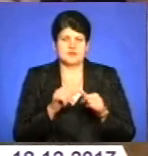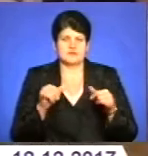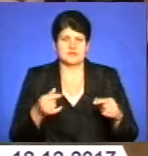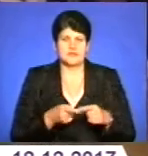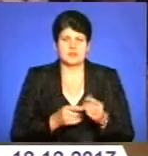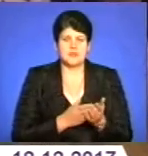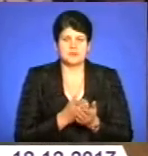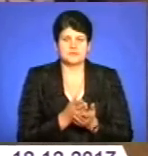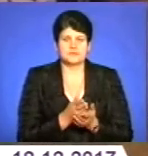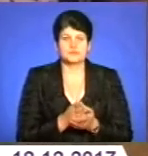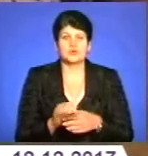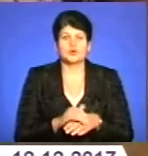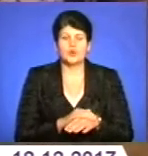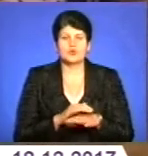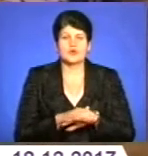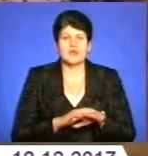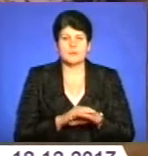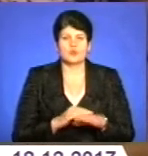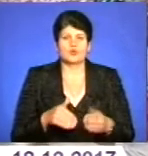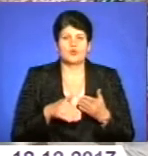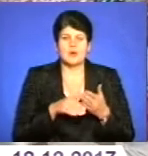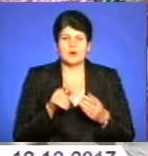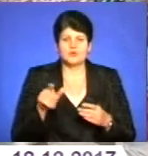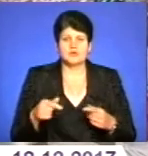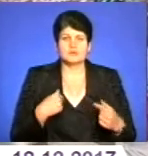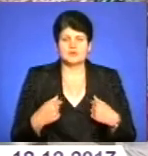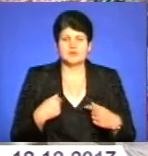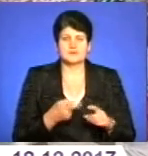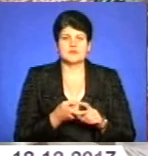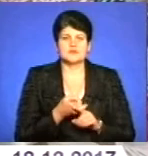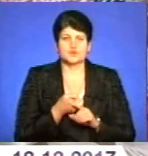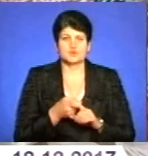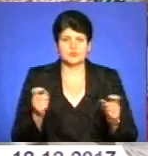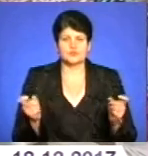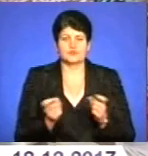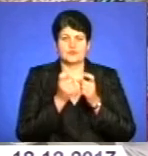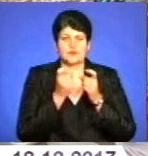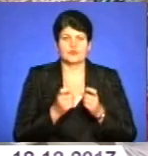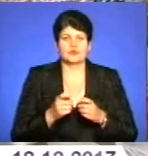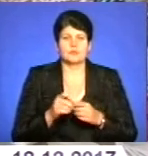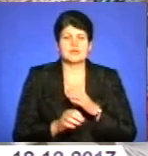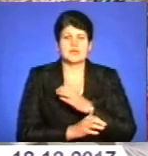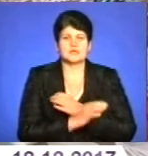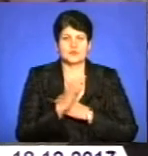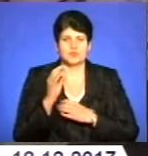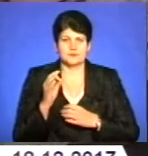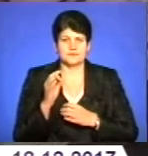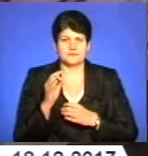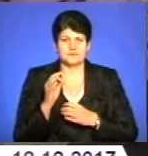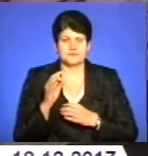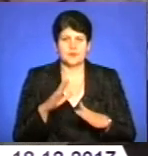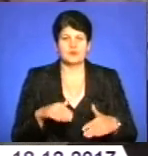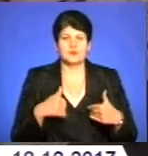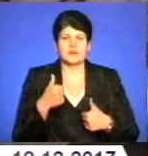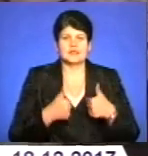направлении. Доброярмарок допомагає людям, які постраждали внаслідок конфлікту на Сході, знаходити нових клієнтів та бізнес-партнерів. Подавалися